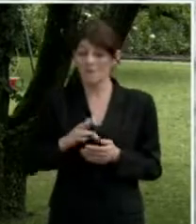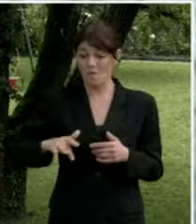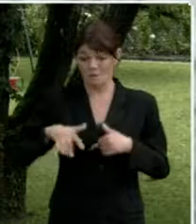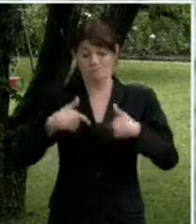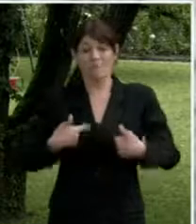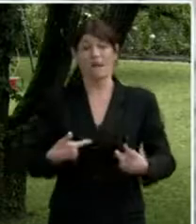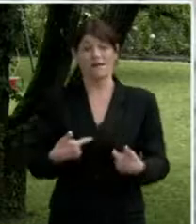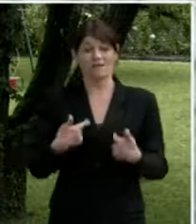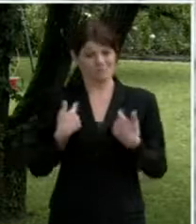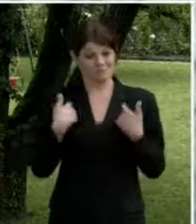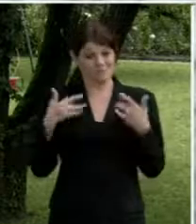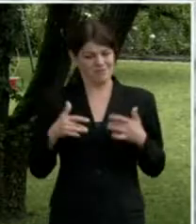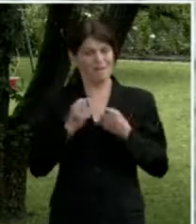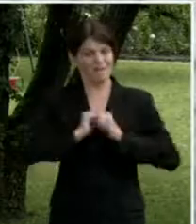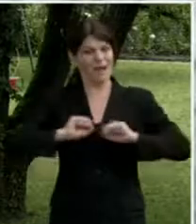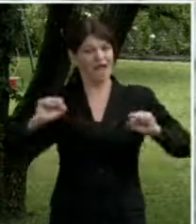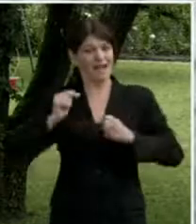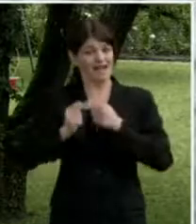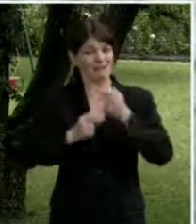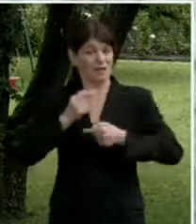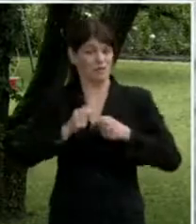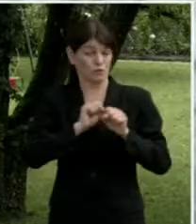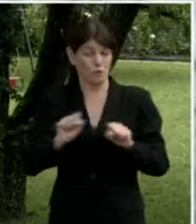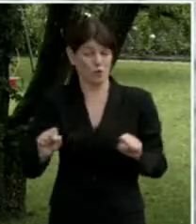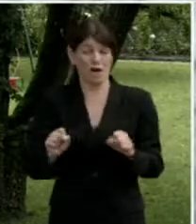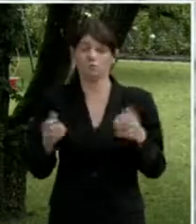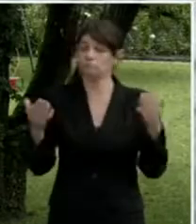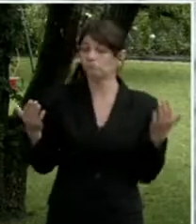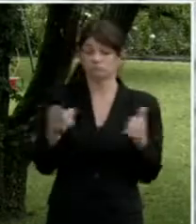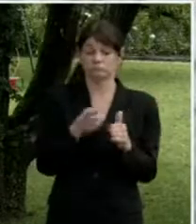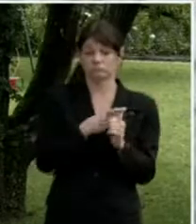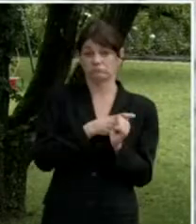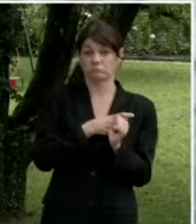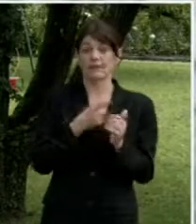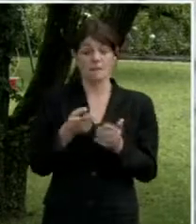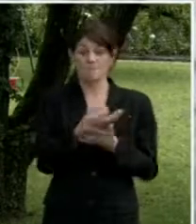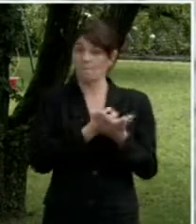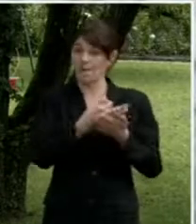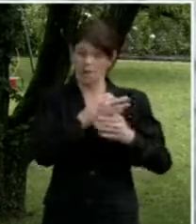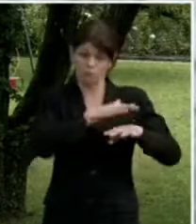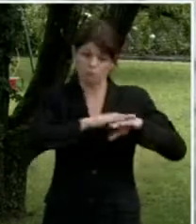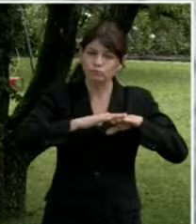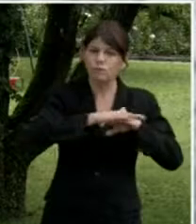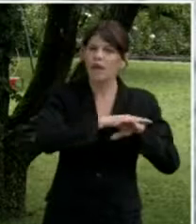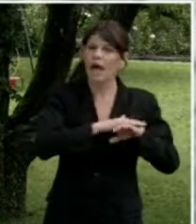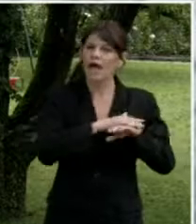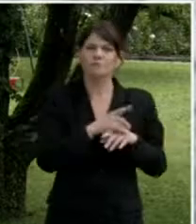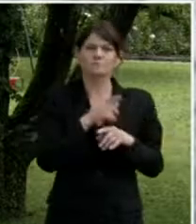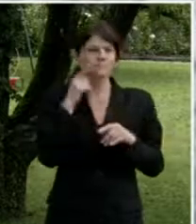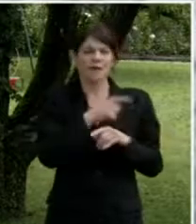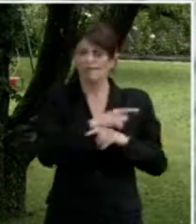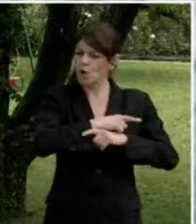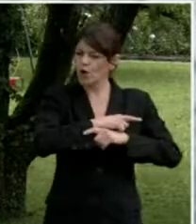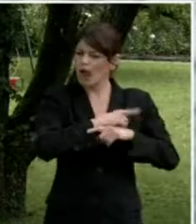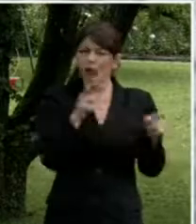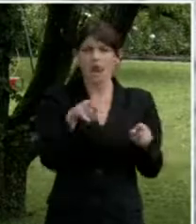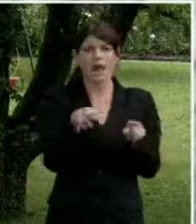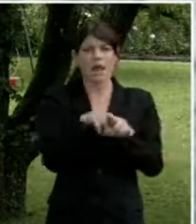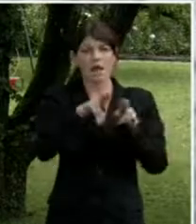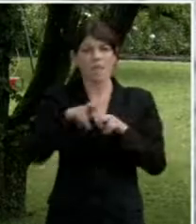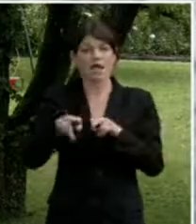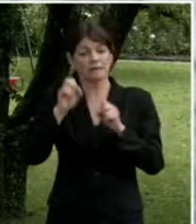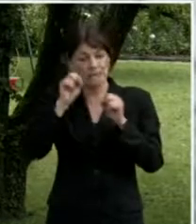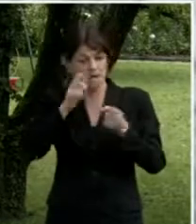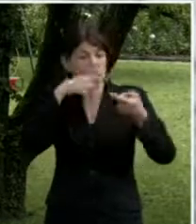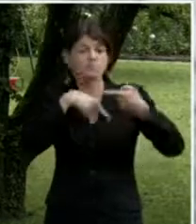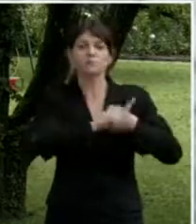Grundlage dieser freien Entwicklungsmöglichkeiten ist einerseits ein Bildungswesen, das allen gleichberechtigt zugänglich sein